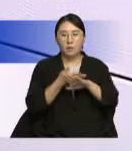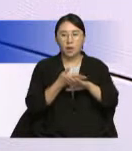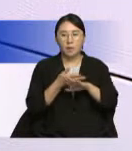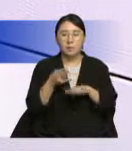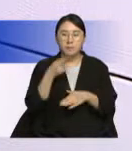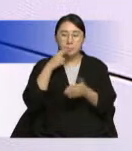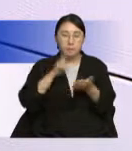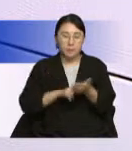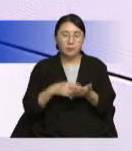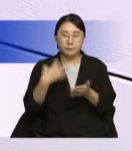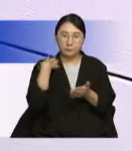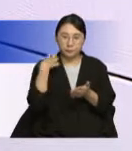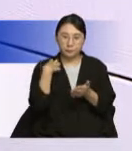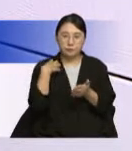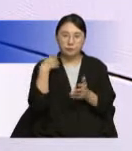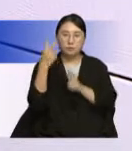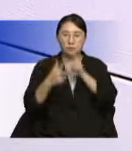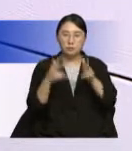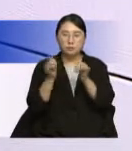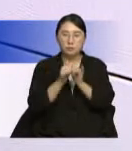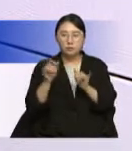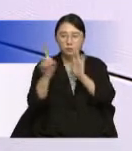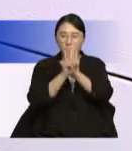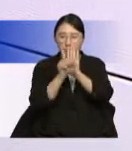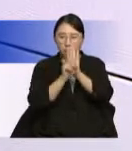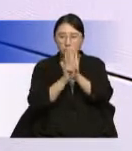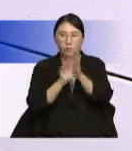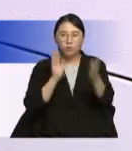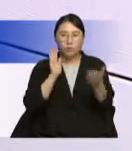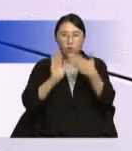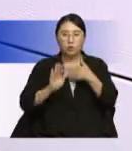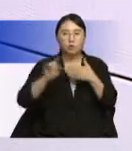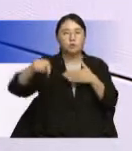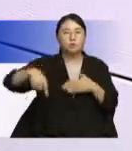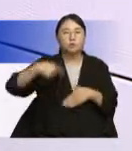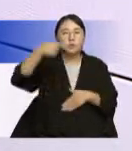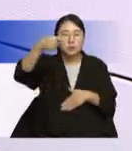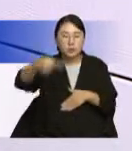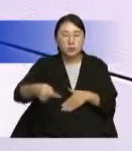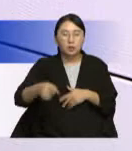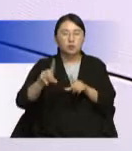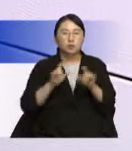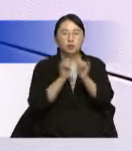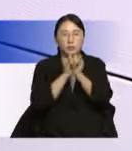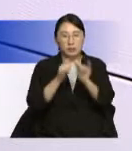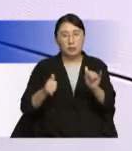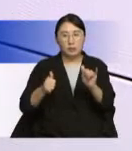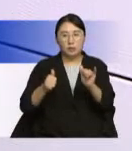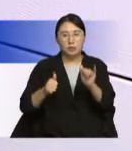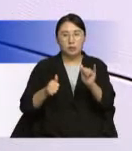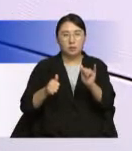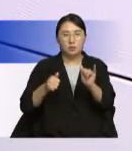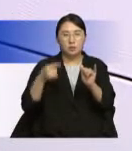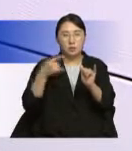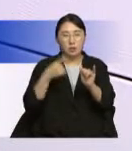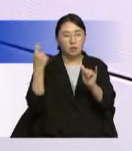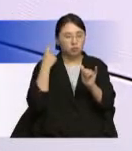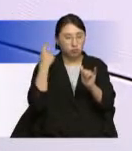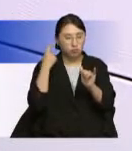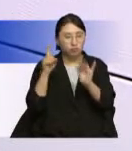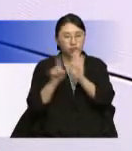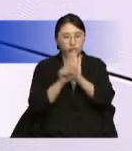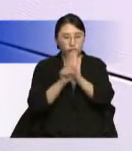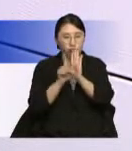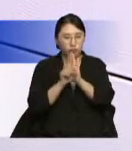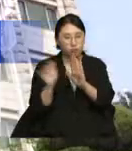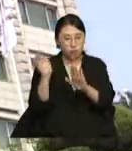취급국 위탁을 위한 사업자 공고도 이미 다 내버린 다음에 그 다음에야 그 주민들의 의견을 청취하는